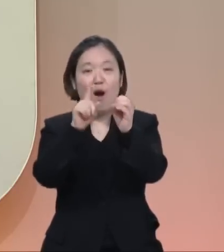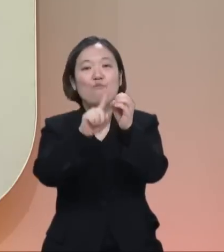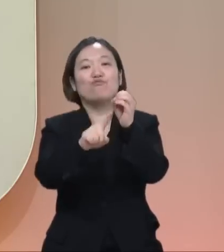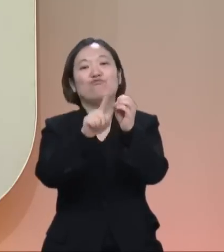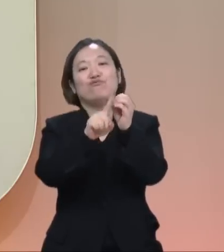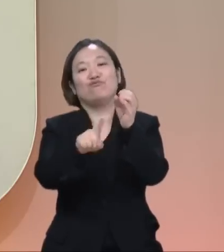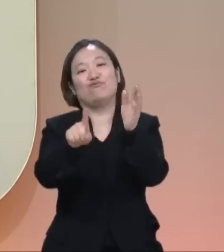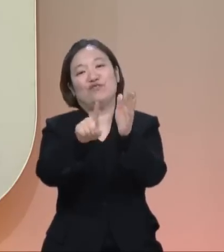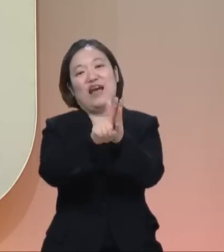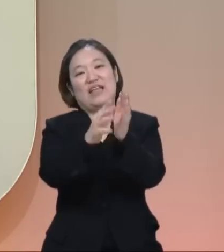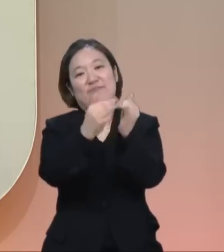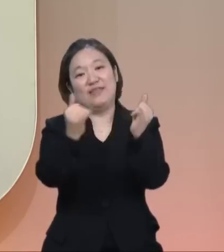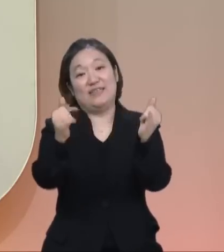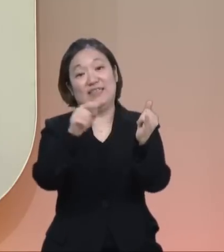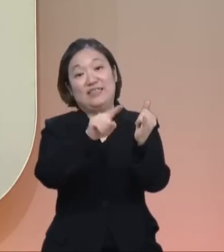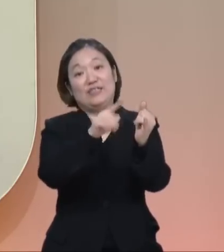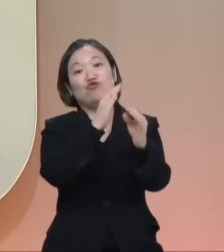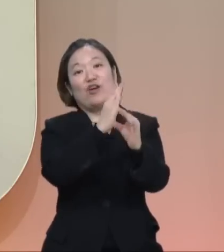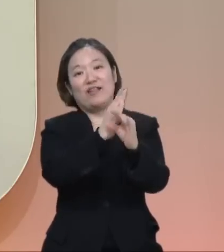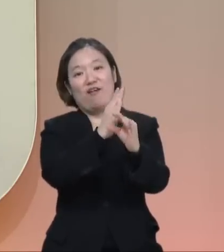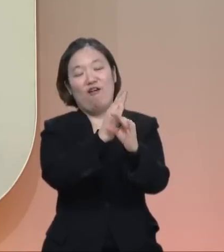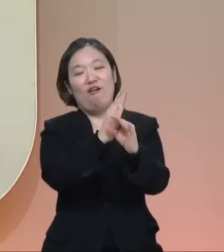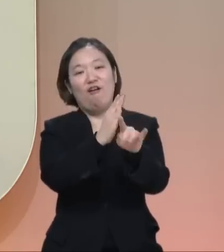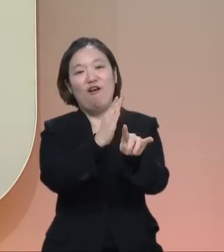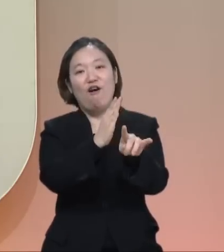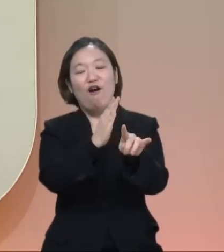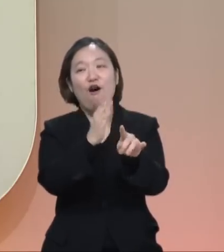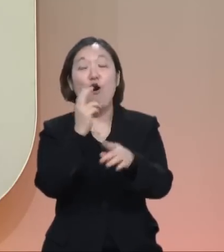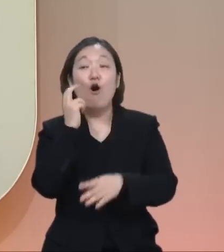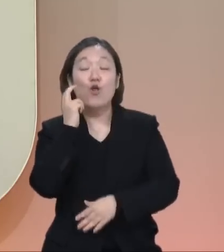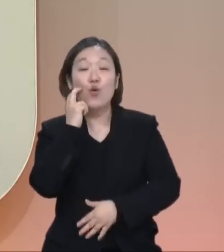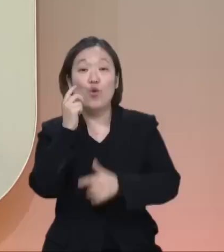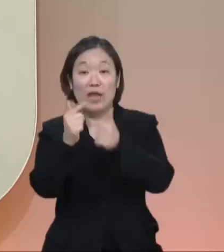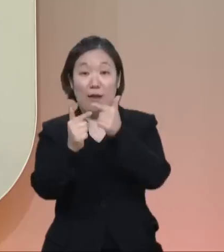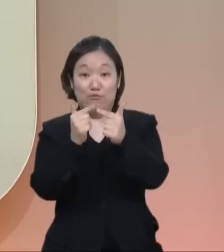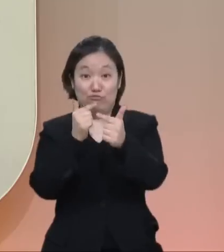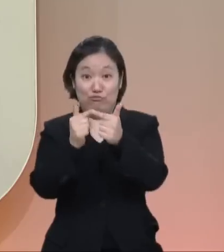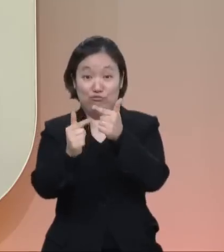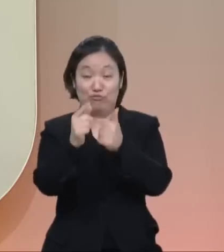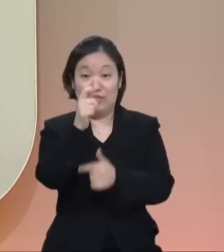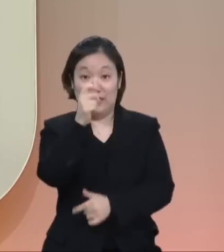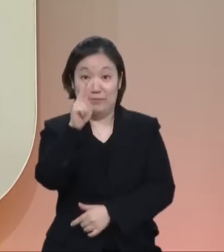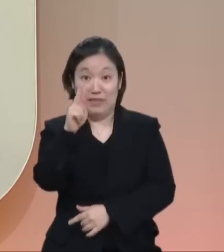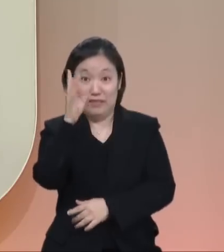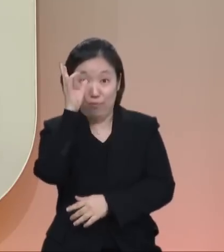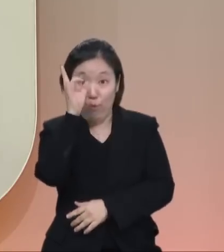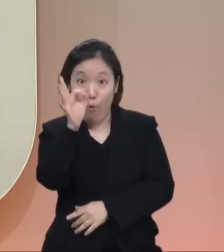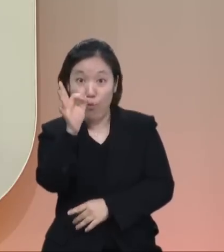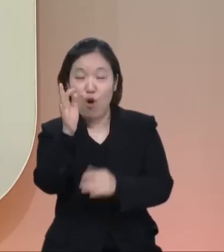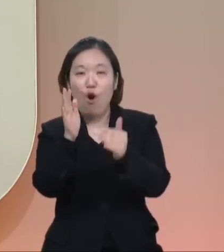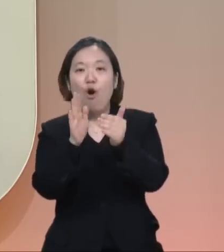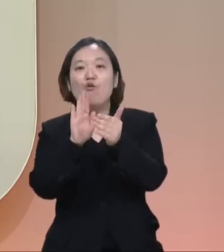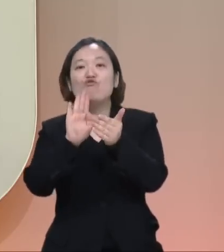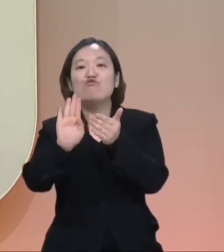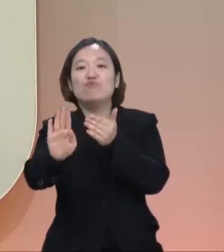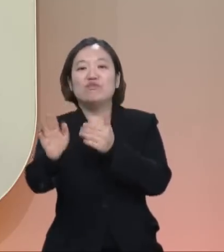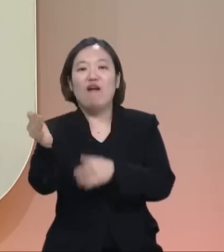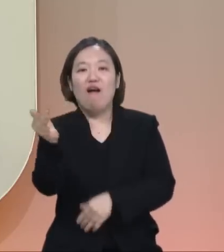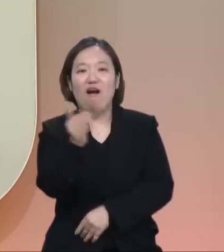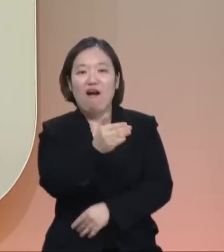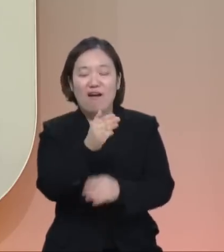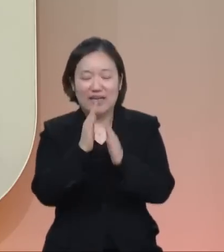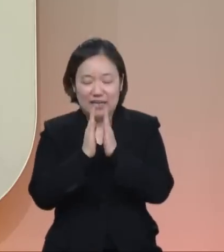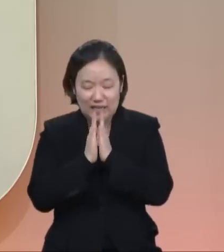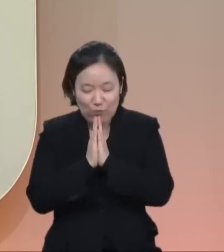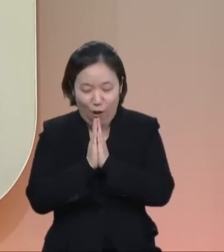보신 불자님들 중에서 소나무를 보고 나서 기도를 하고 수행을 시작했는데 소나무에서